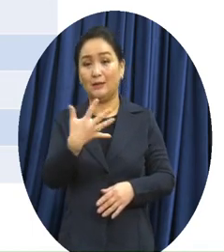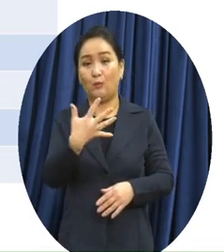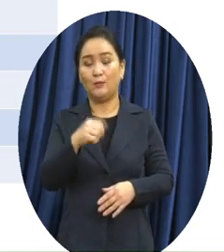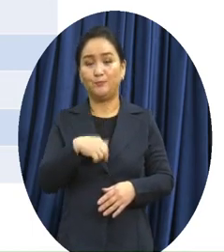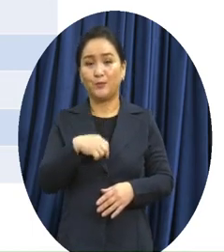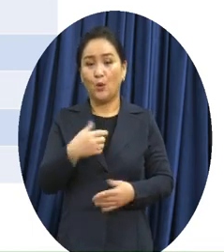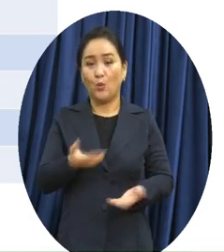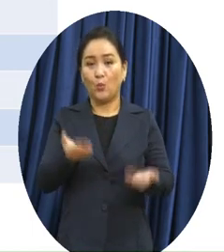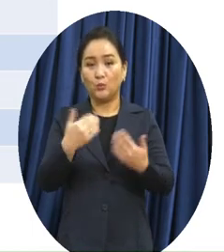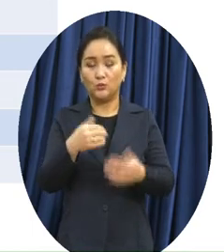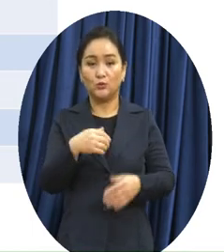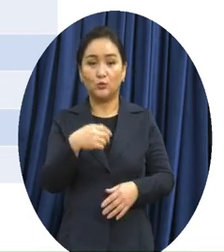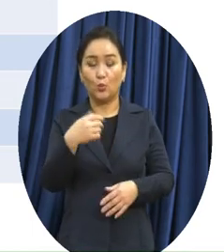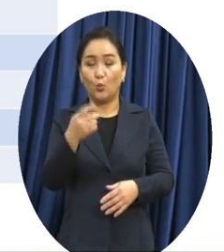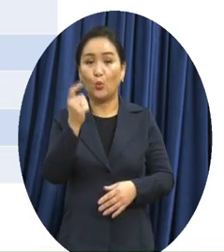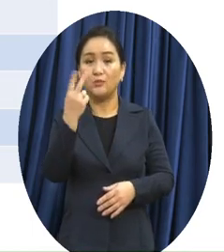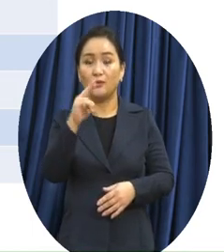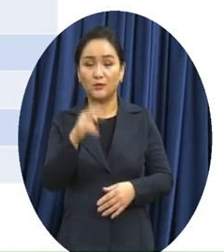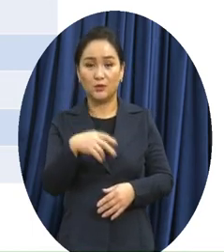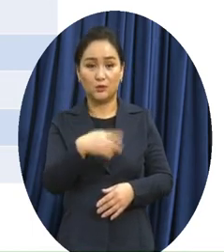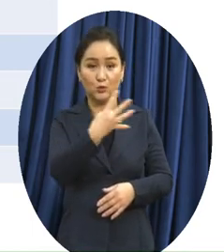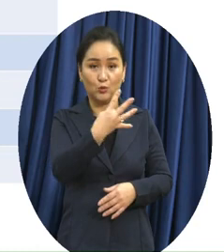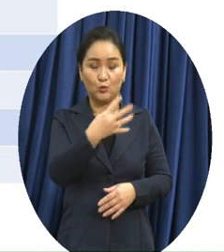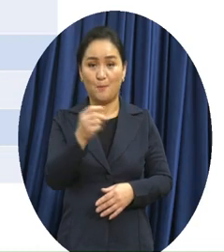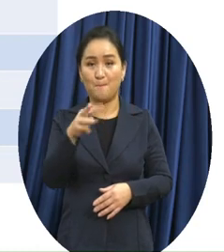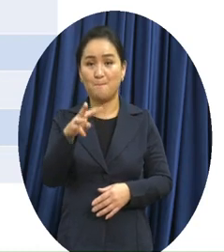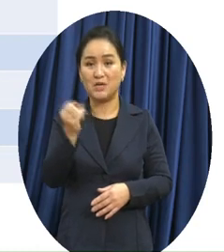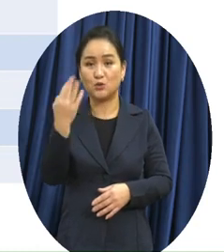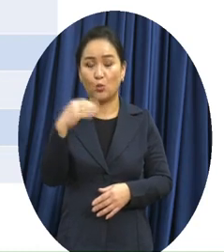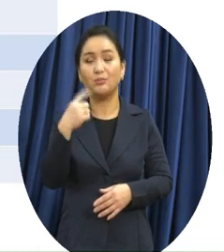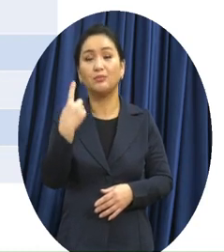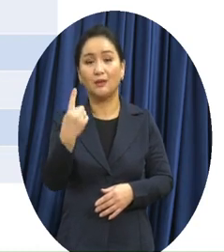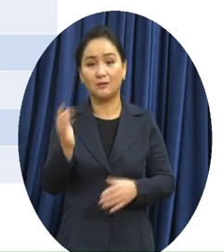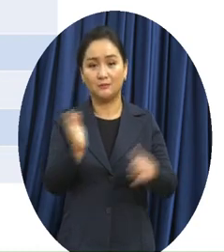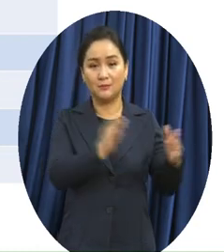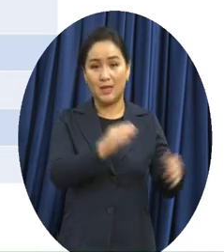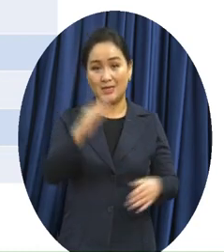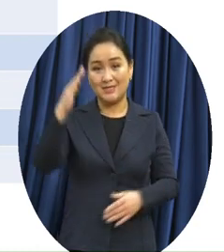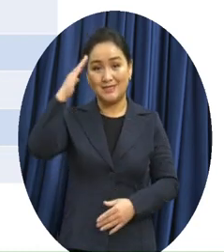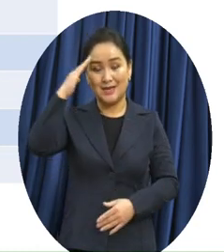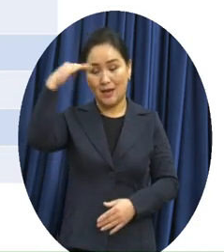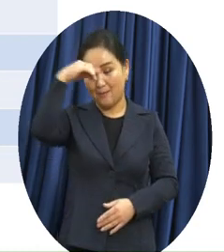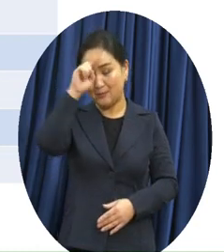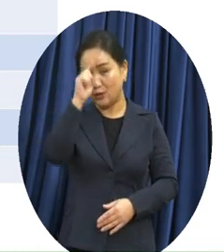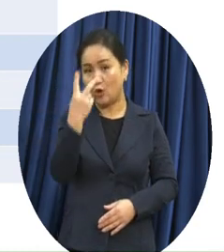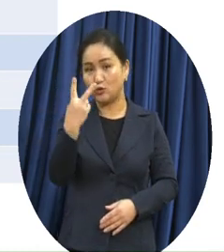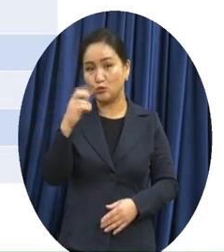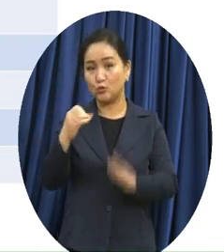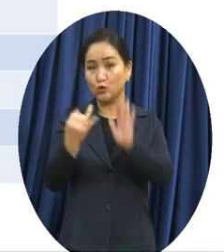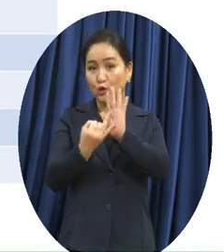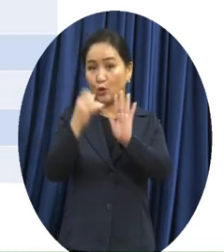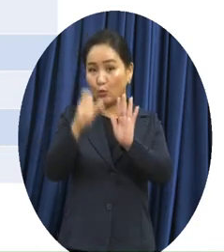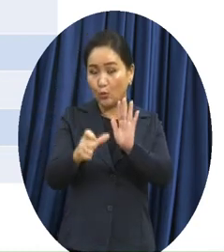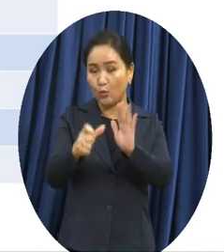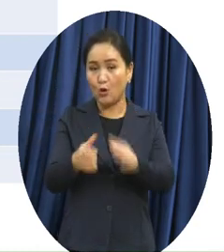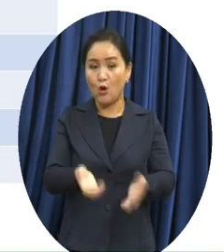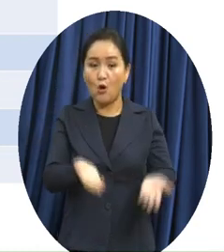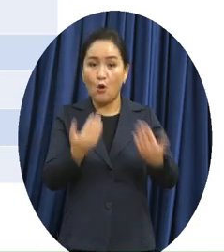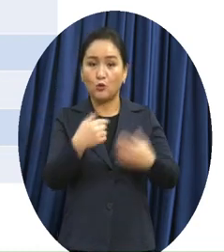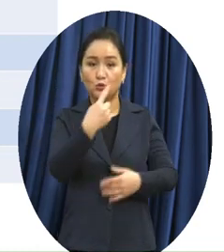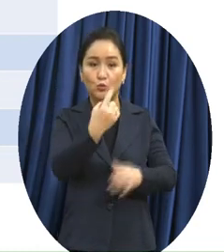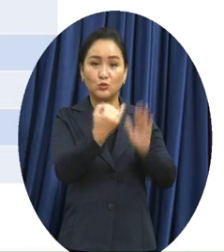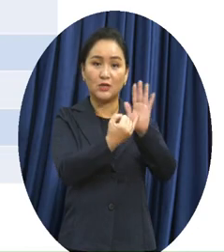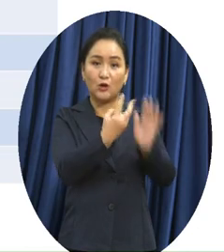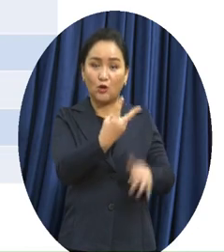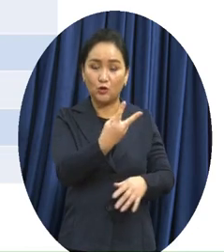хүнд 4, маш хүнд 1 хүн байна. За цэргийн төв эмнэлэгт 207 хүн эмчлэгдэж байна. За хөнгөн 162,